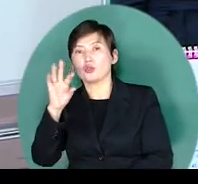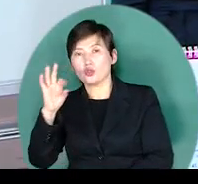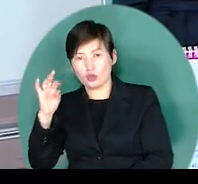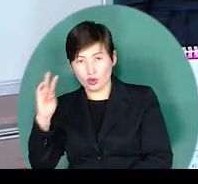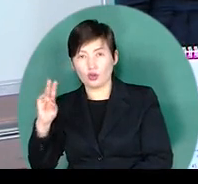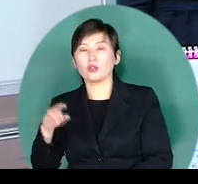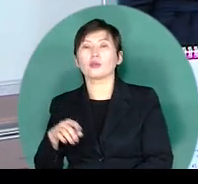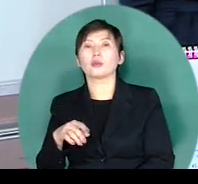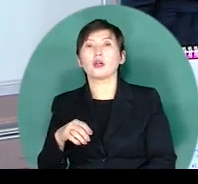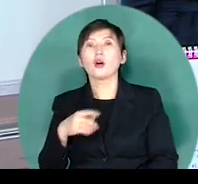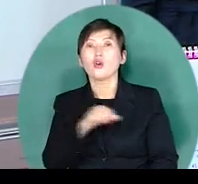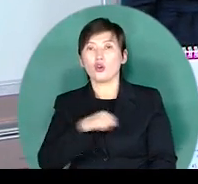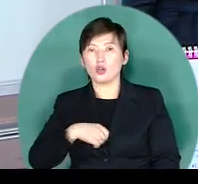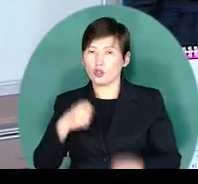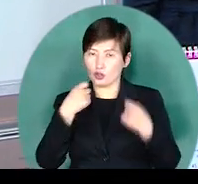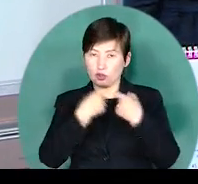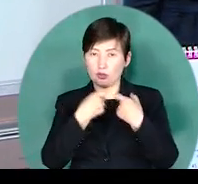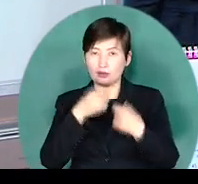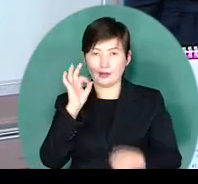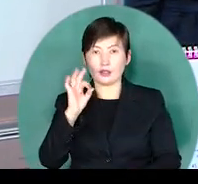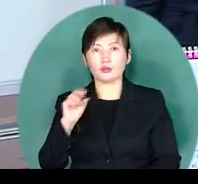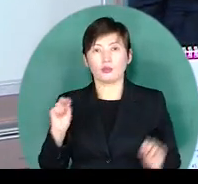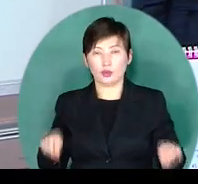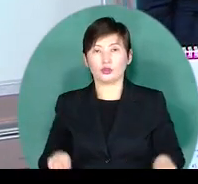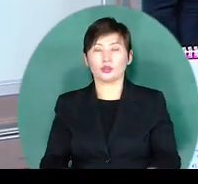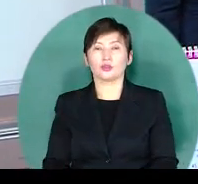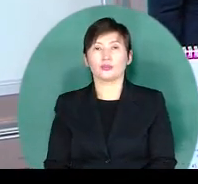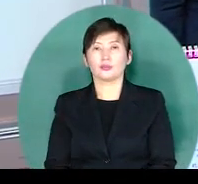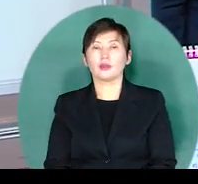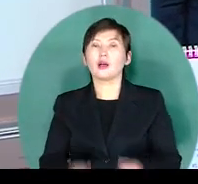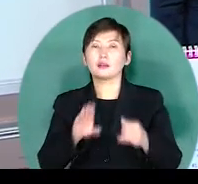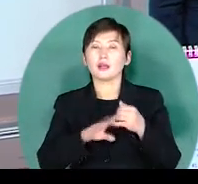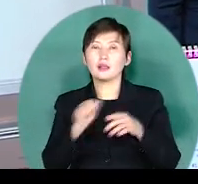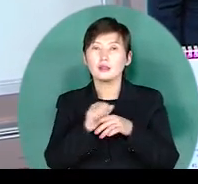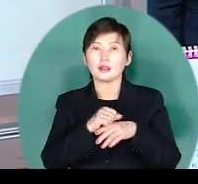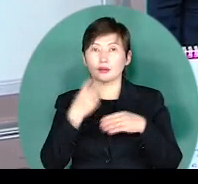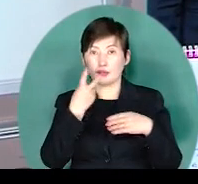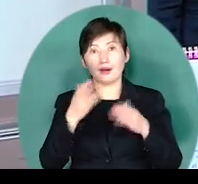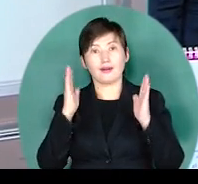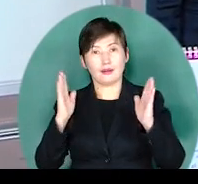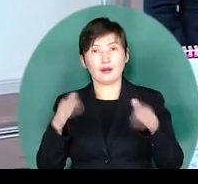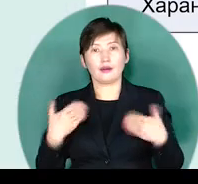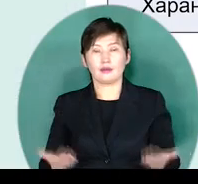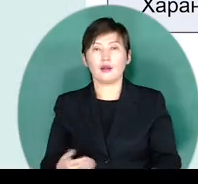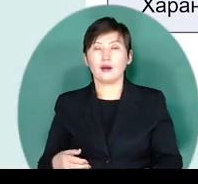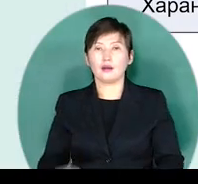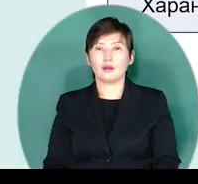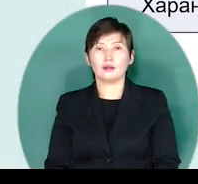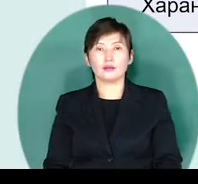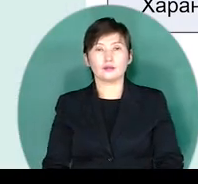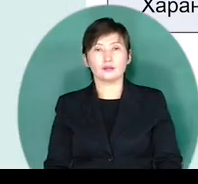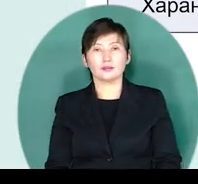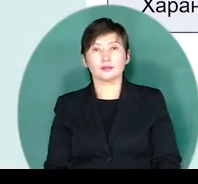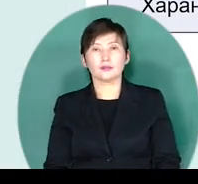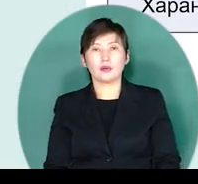гэж бичсэн бол өөрийгөө зөв хийсэн байна гэж ойлгож байна гэсэн үг. За ингээд дараагийн даалгавар руугаа бүгдээрээ орцгоё. Багш нь